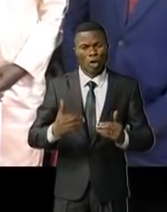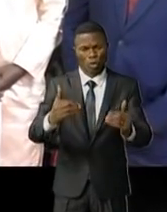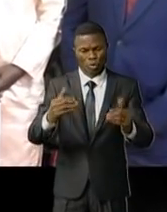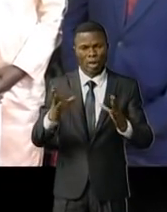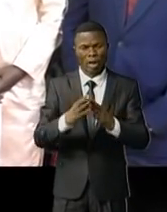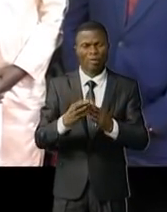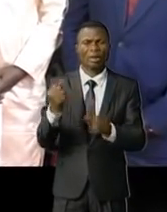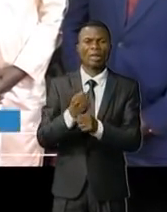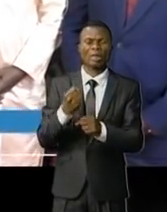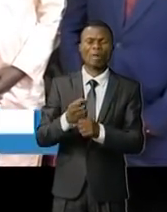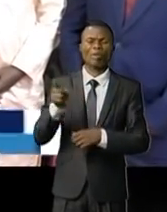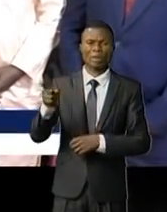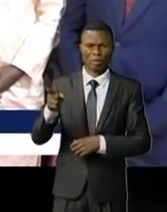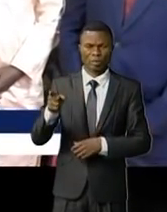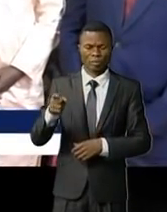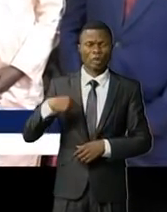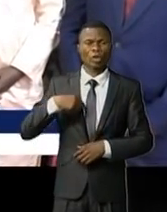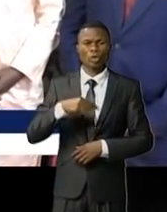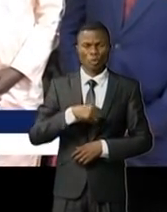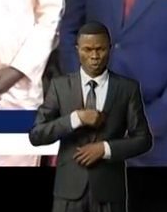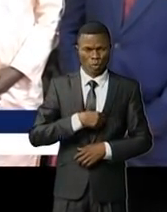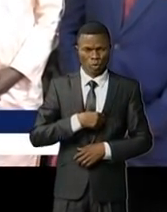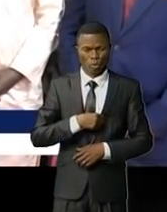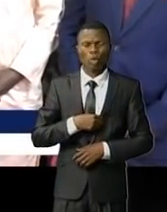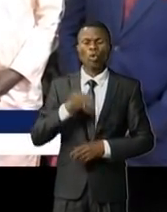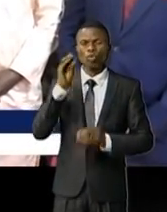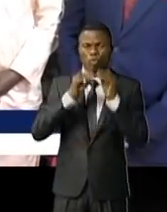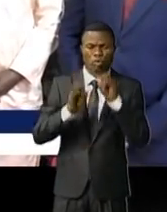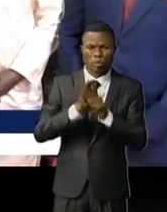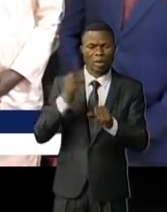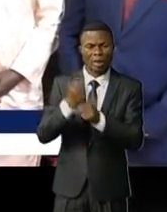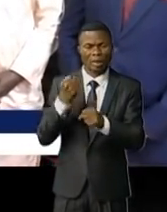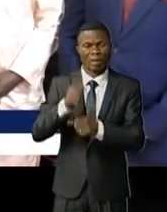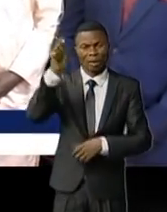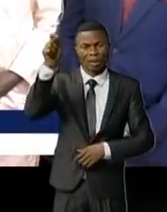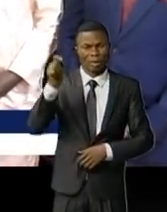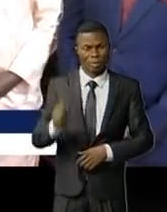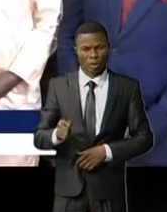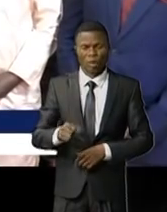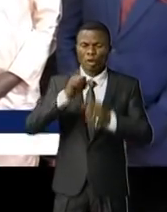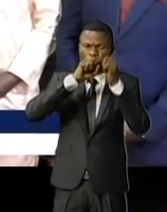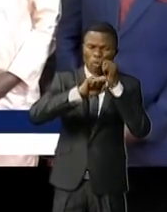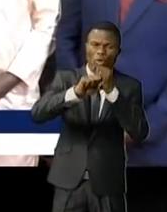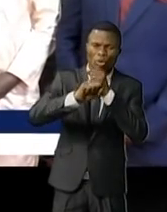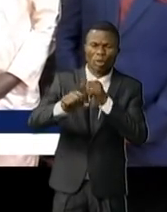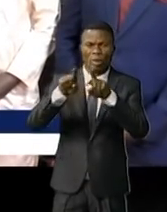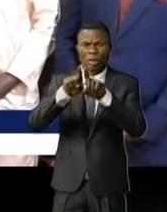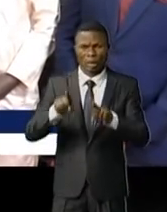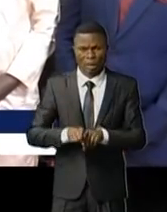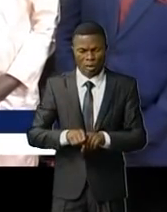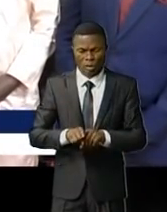Vous savez que nous sommes guidés par un triptyque, les opérations militaires, la sensibilisation et